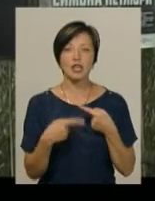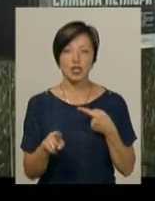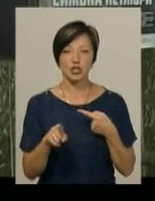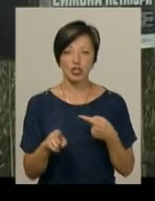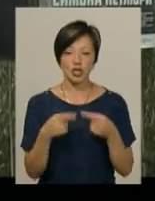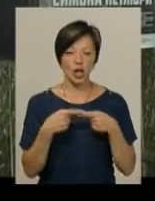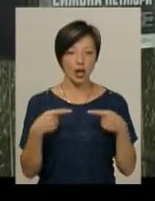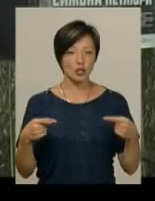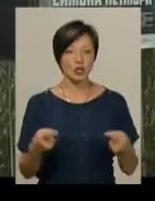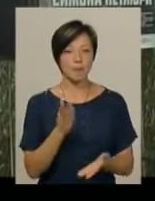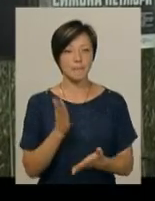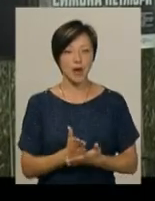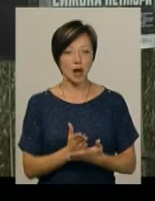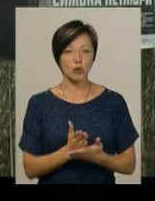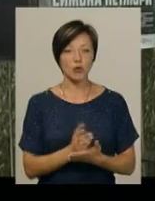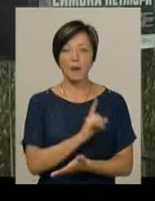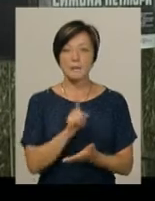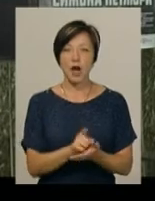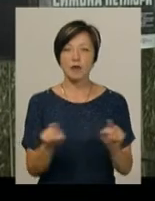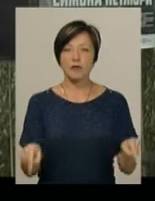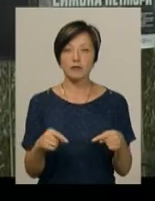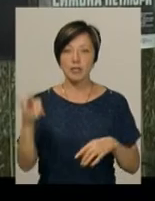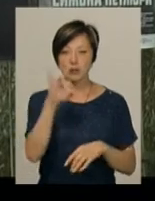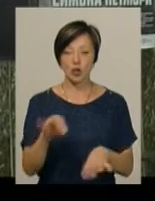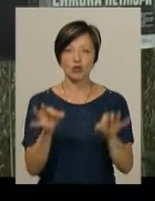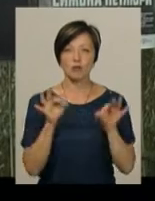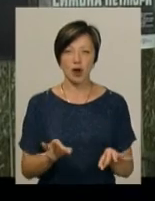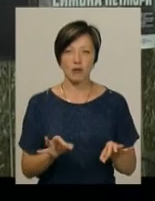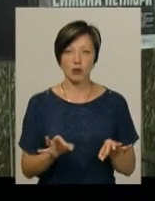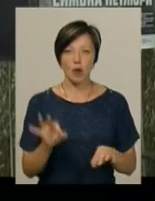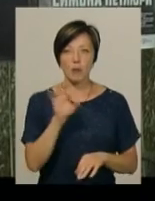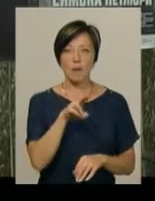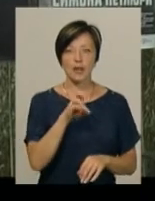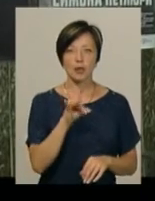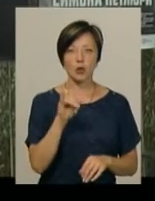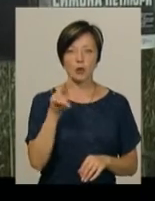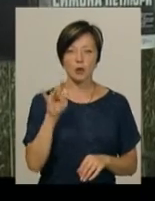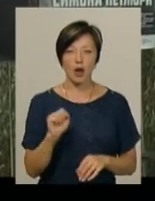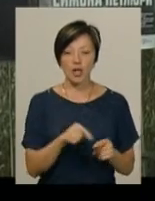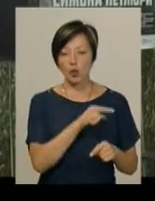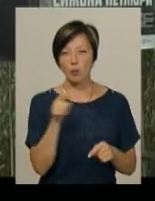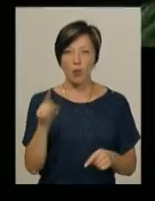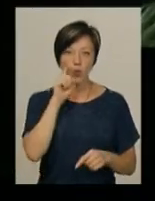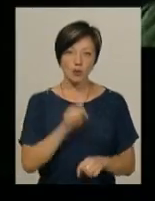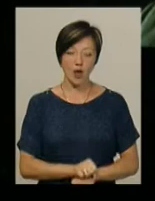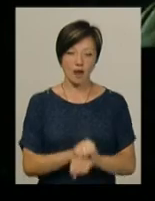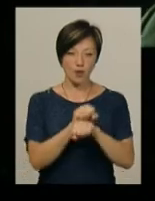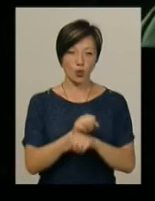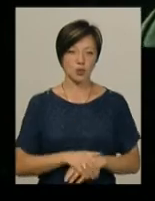такі речі мають відновити історичну правду про Симона Петлюру і взагалі про добу Української революції.